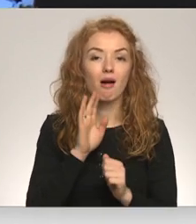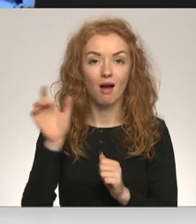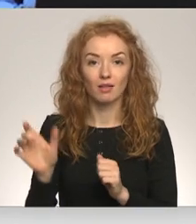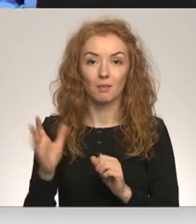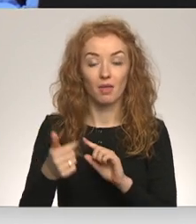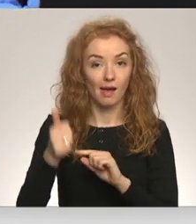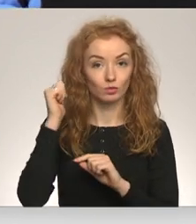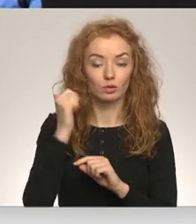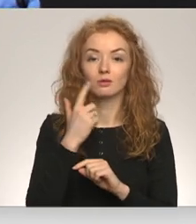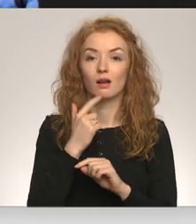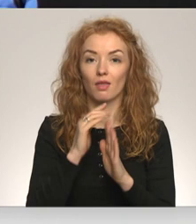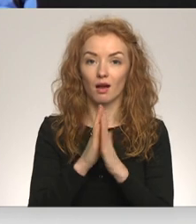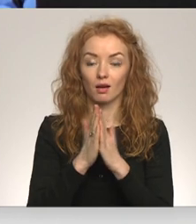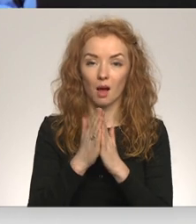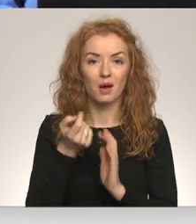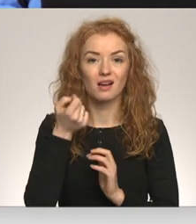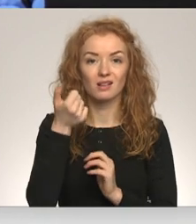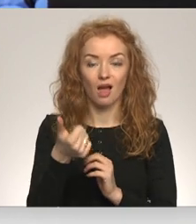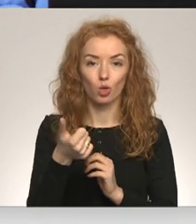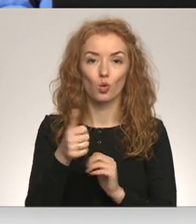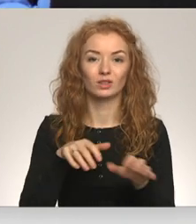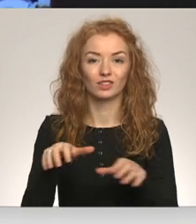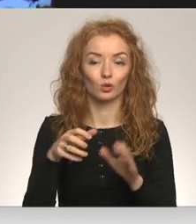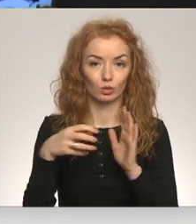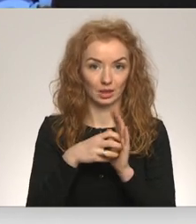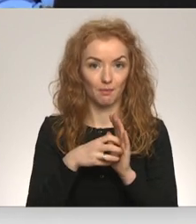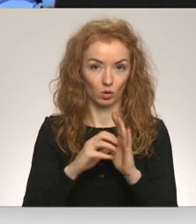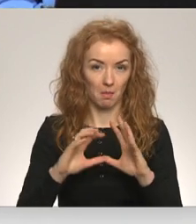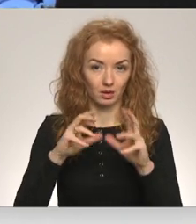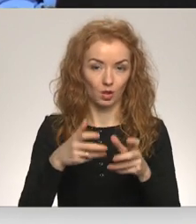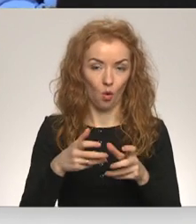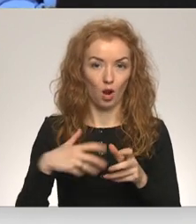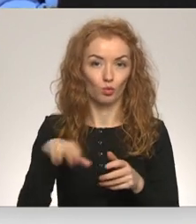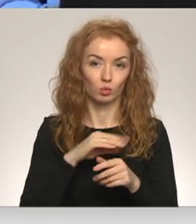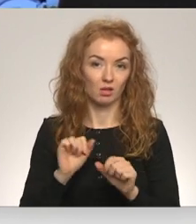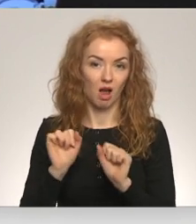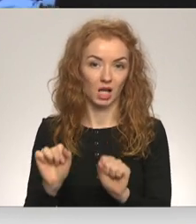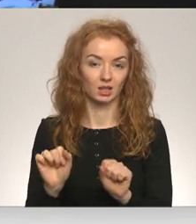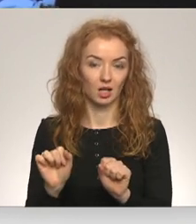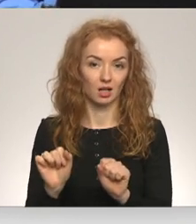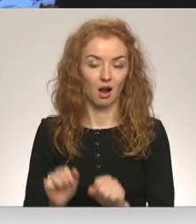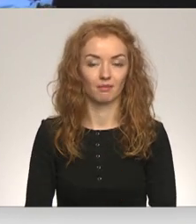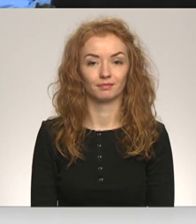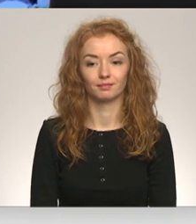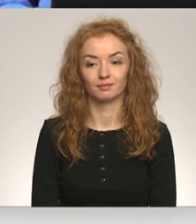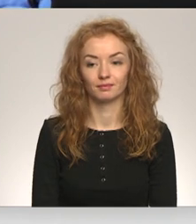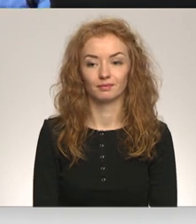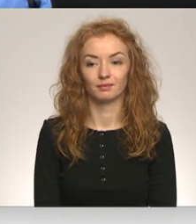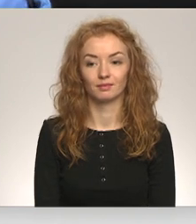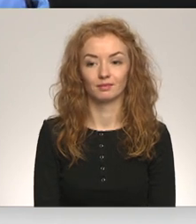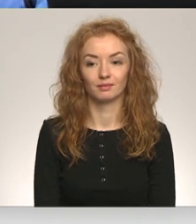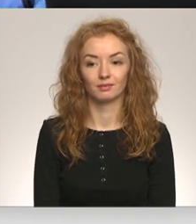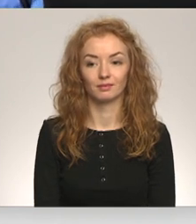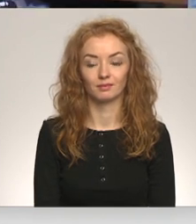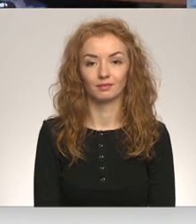sarkanā grāmata. Retu dzīvnieku simbols, pasaules simbols, kas mums jāizsargā. Kaut mīra, kuru nam nāda